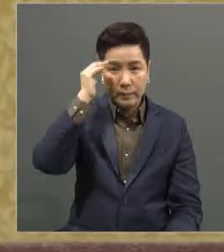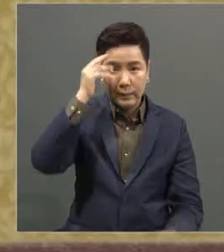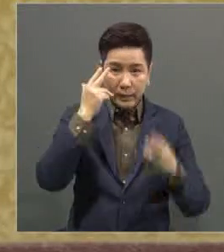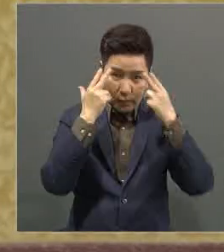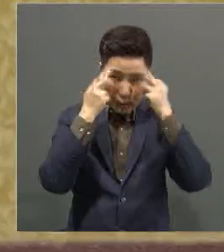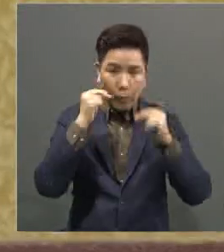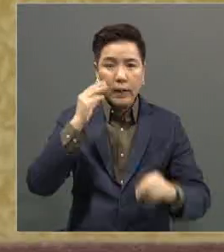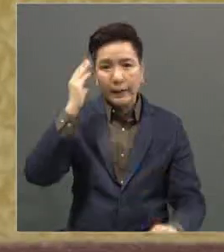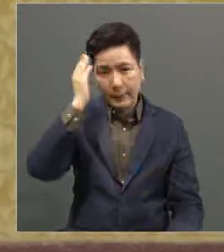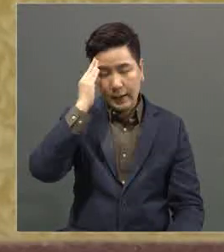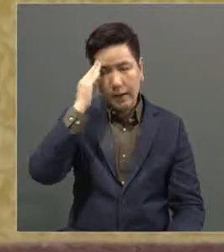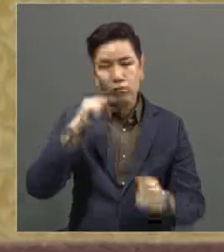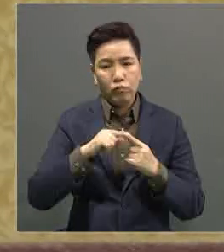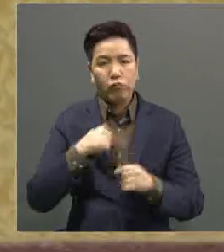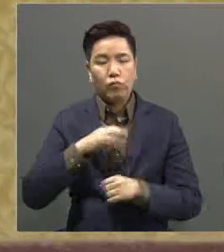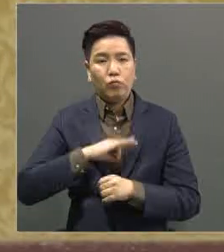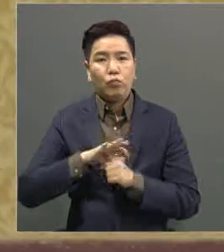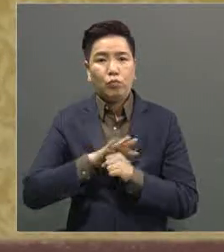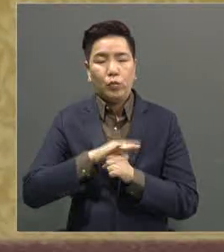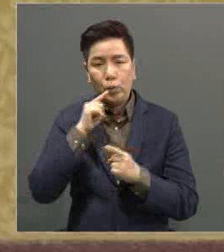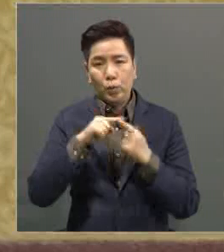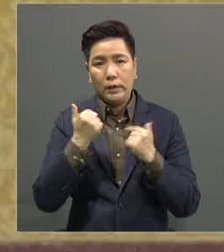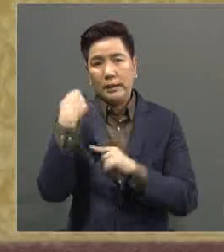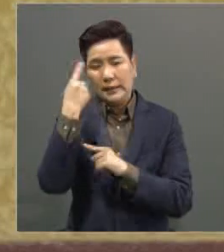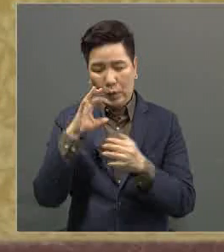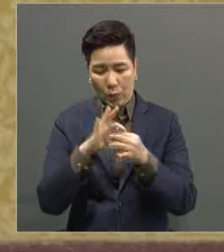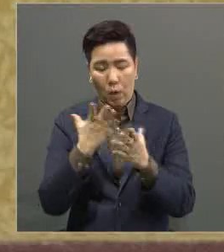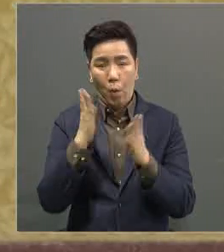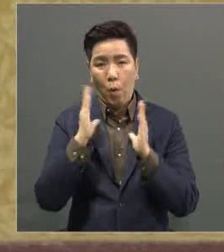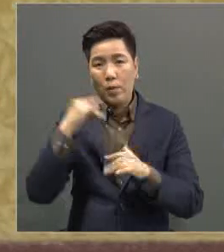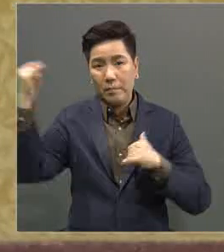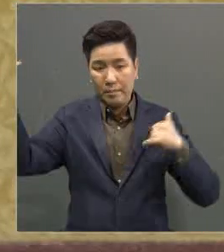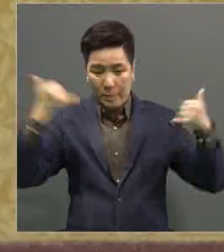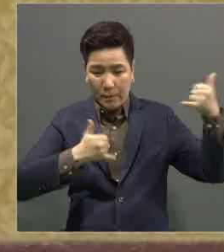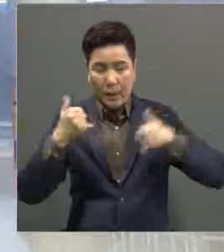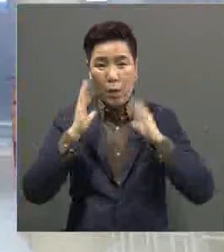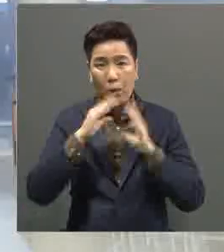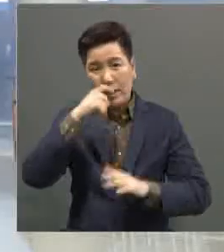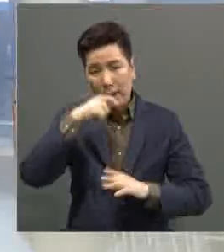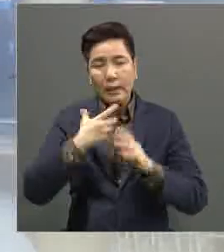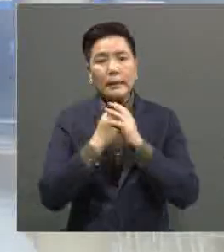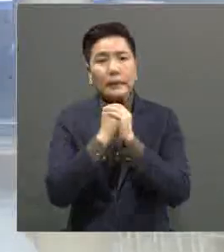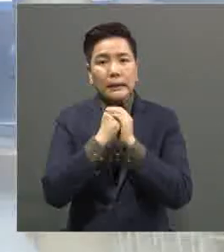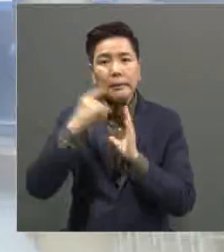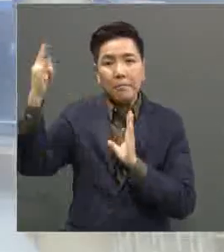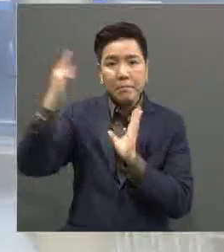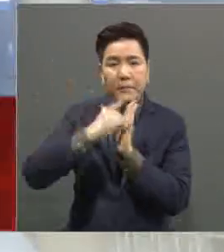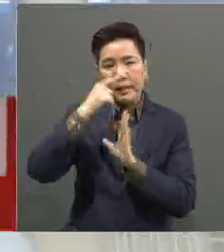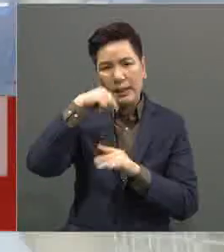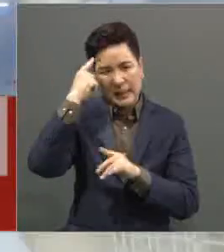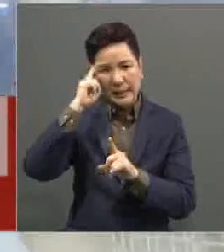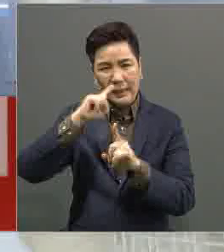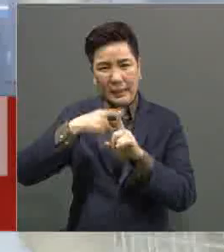ฐมนตรีรับทราบเนี่ยแล้วก็พอใจยอดประมาณการตัวเลขนักท่องเที่ยวโดยเฉพาะชาวจีนนะฮะที่จะเดินทางมาไทยในช่วงตรุษ